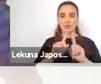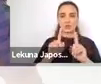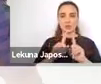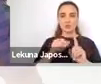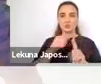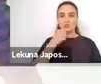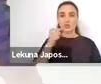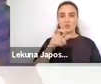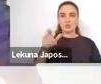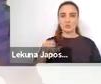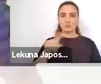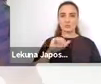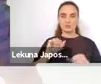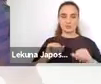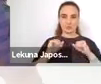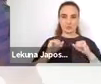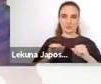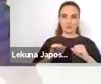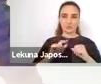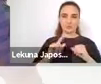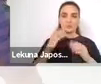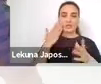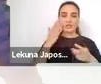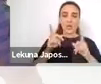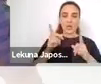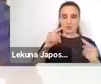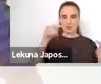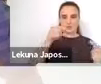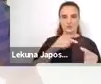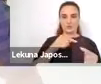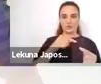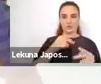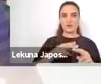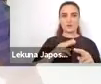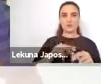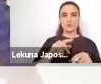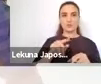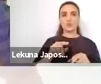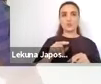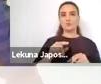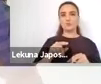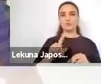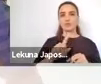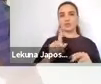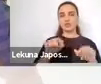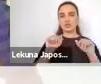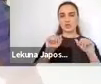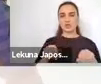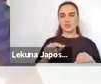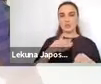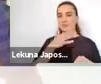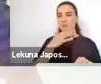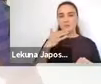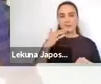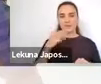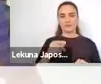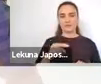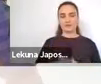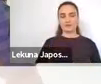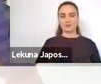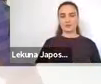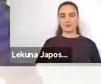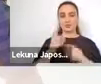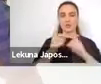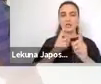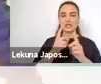ხანდახან ვცდილობთ, რომ რაც შეიძლება რეალობას მოვარგოთ და ამიტომ ეს შევიტანოთ, რაც შეიძლება ბევრი კორექტივები,